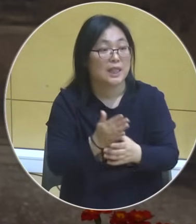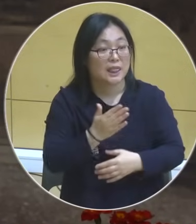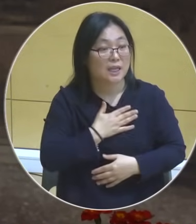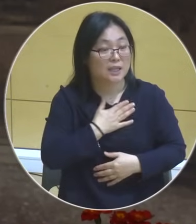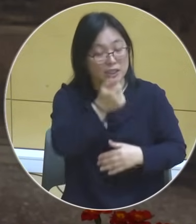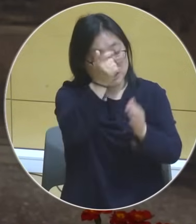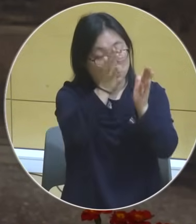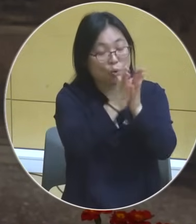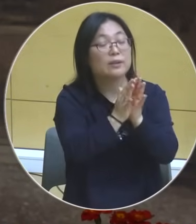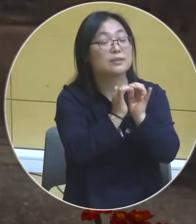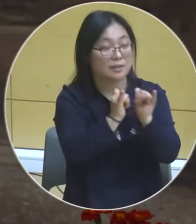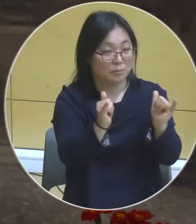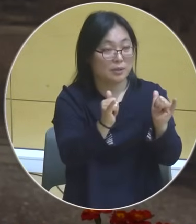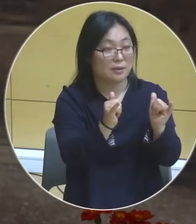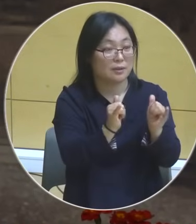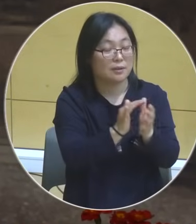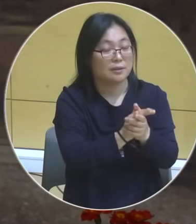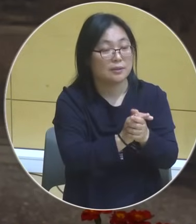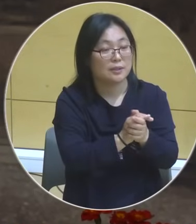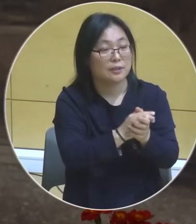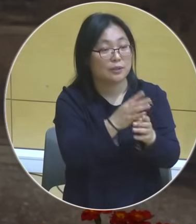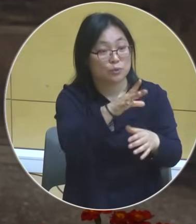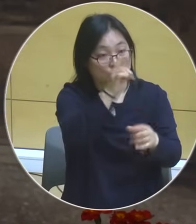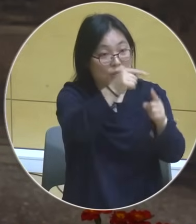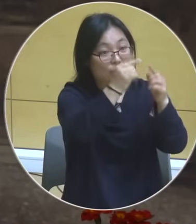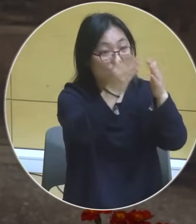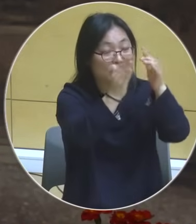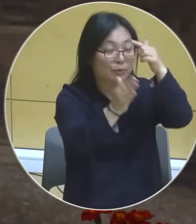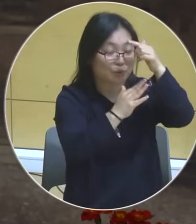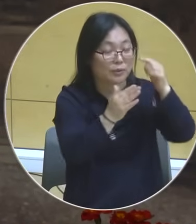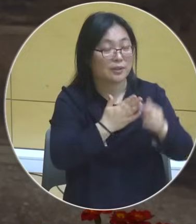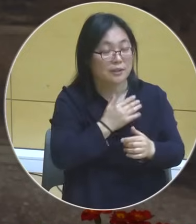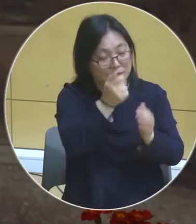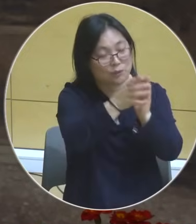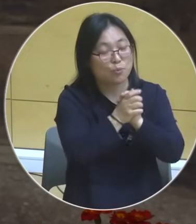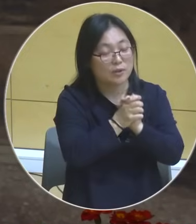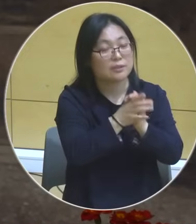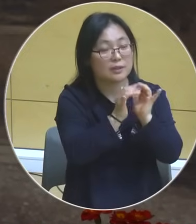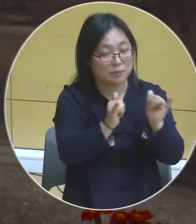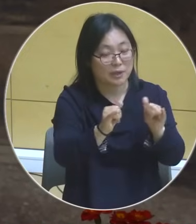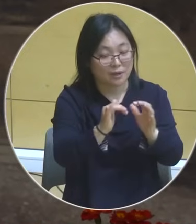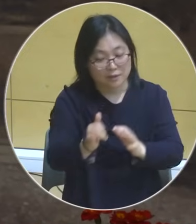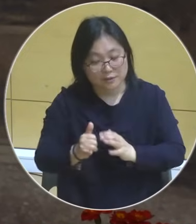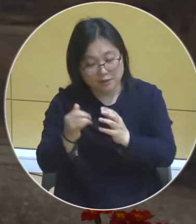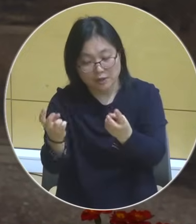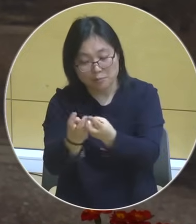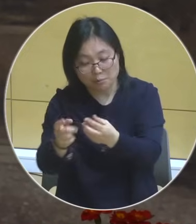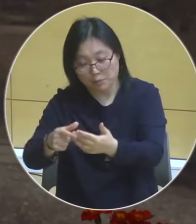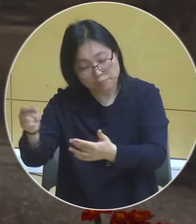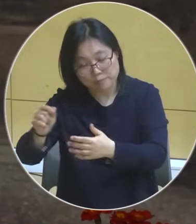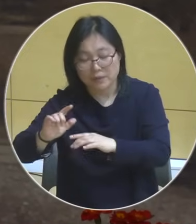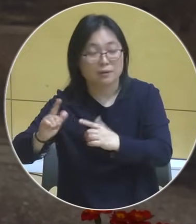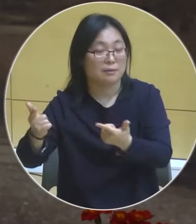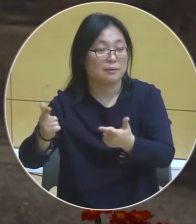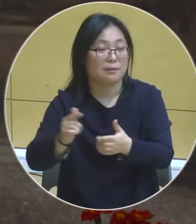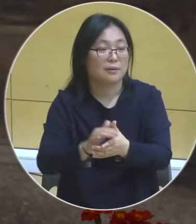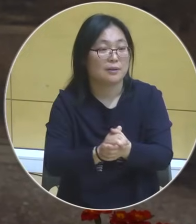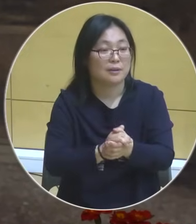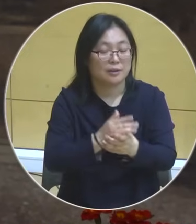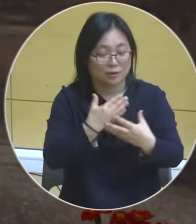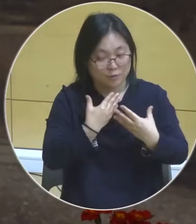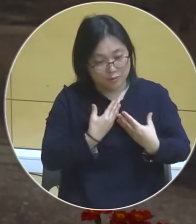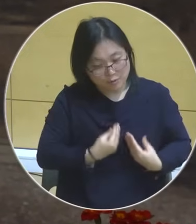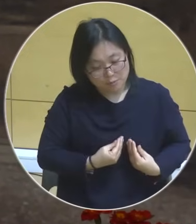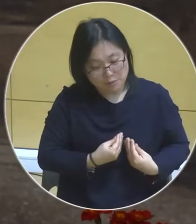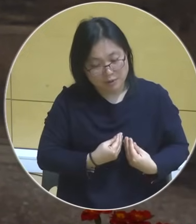나는 기도하는 사람이다, 우리 그리스도인은 기도하는 사람이다. 세상의 방법을 그들은 택하지 않았습니다.